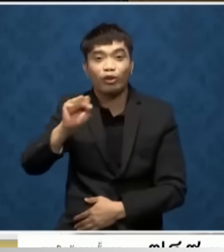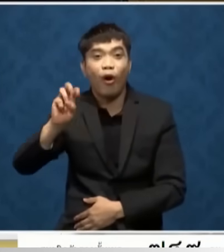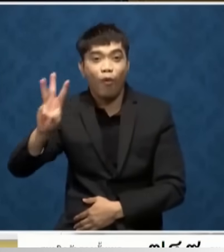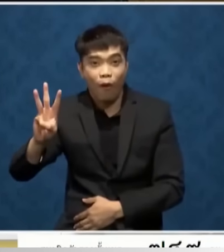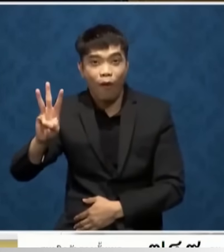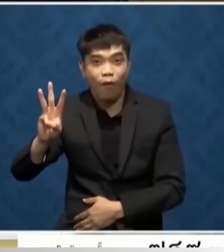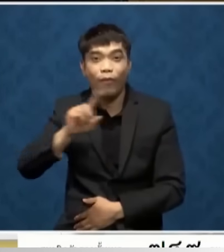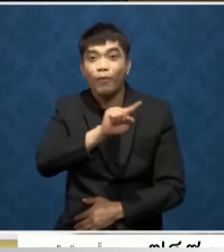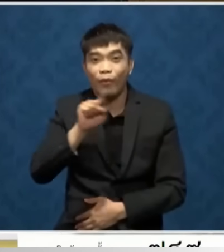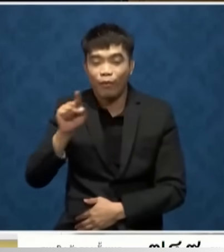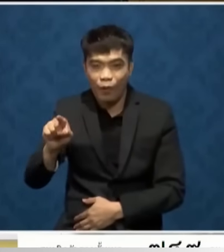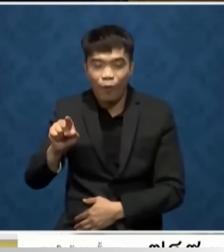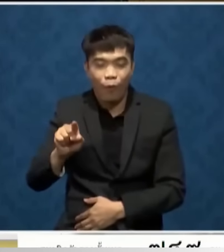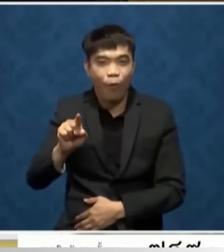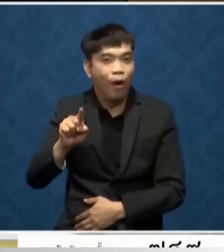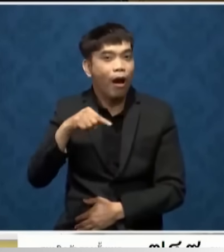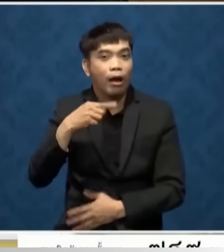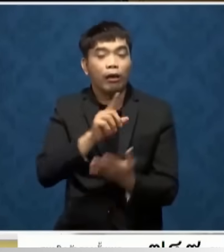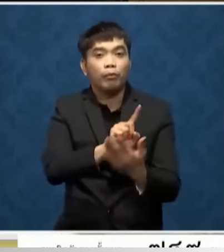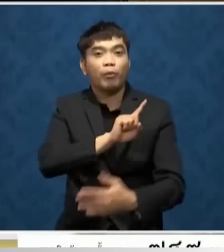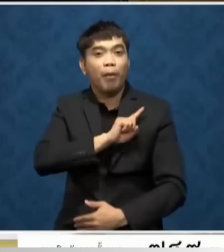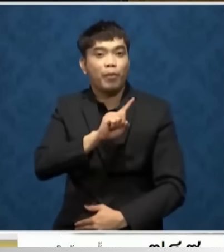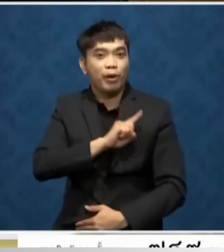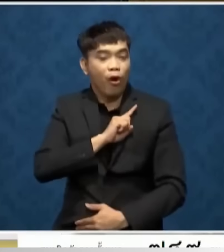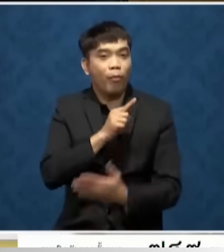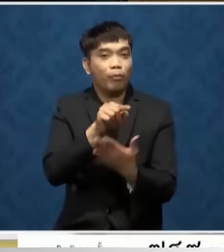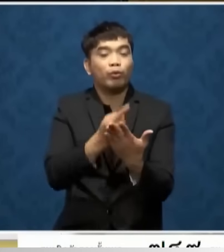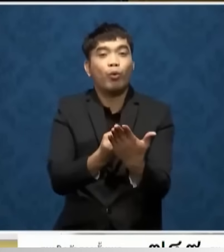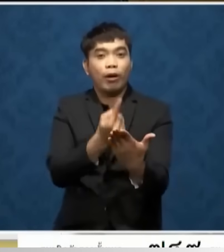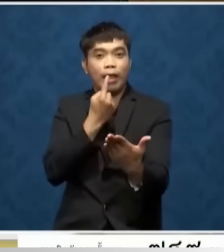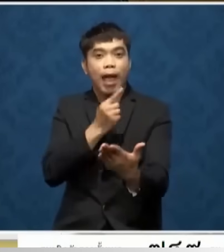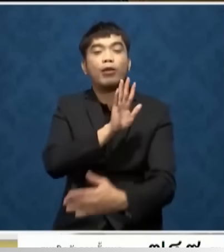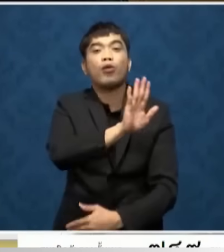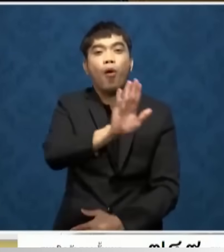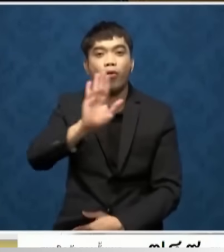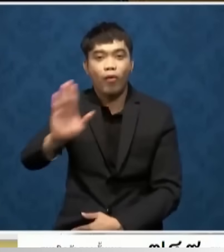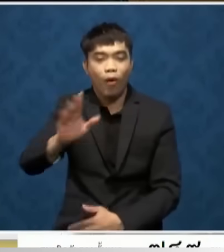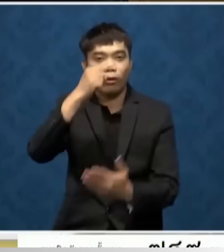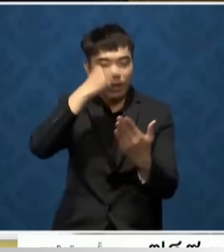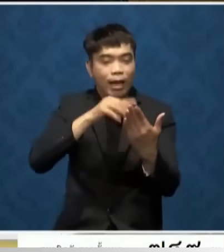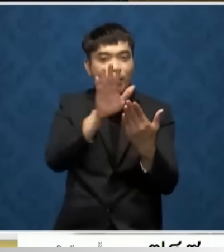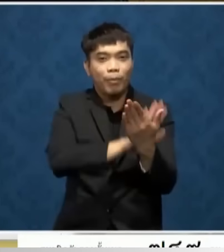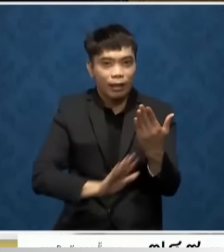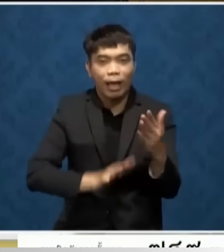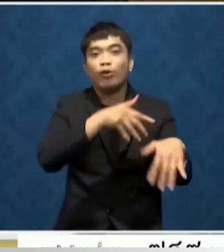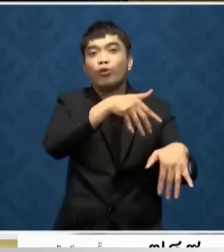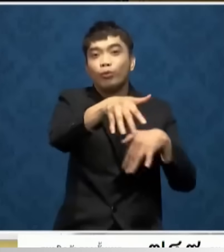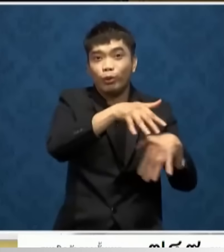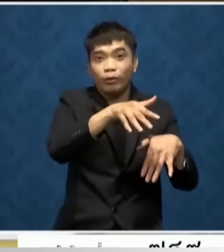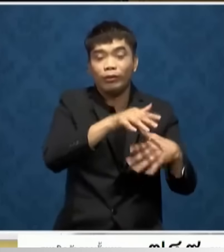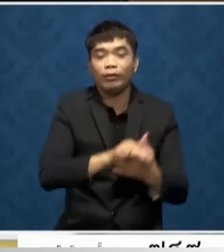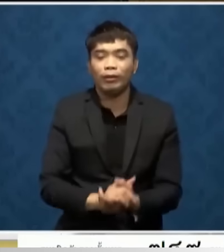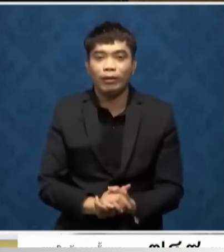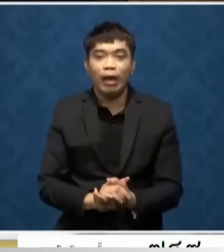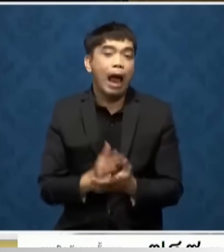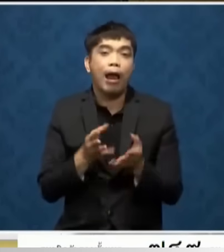ย่อมถือว่าเป็นผู้แทนของปวงชนชาวไทยไม่ว่าจะเป็นม